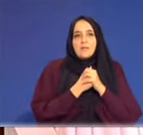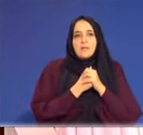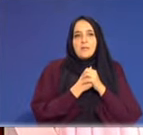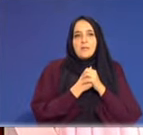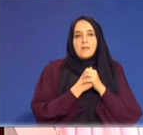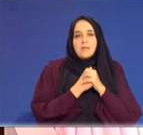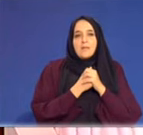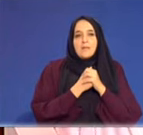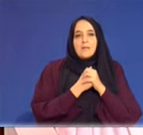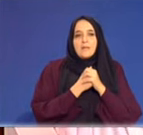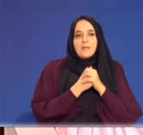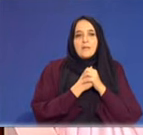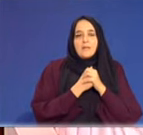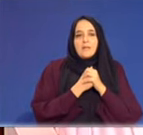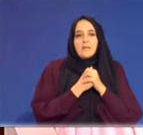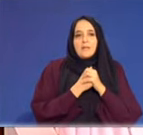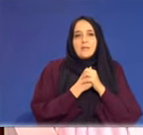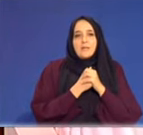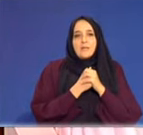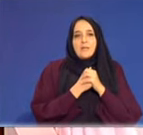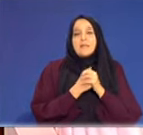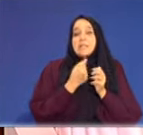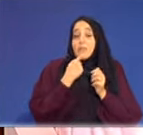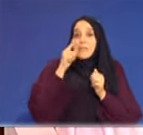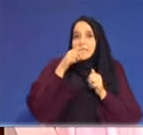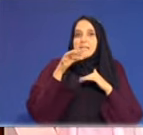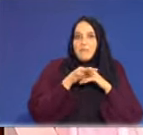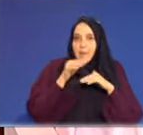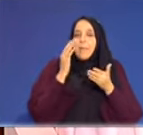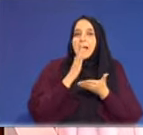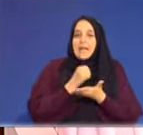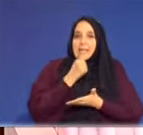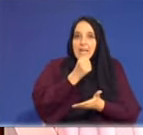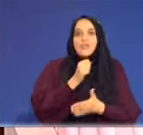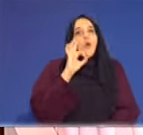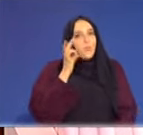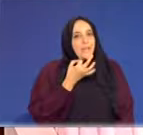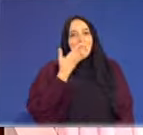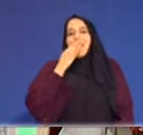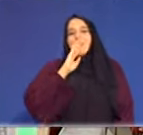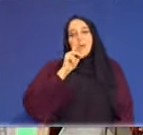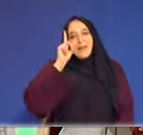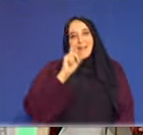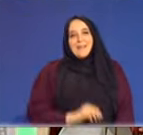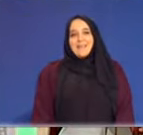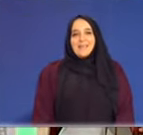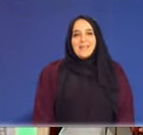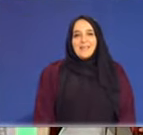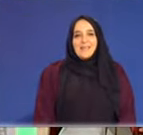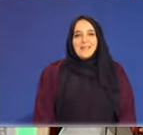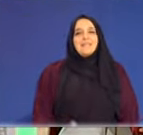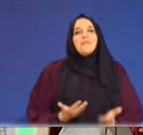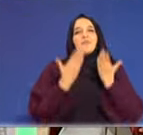البنت اذا هذه الزوجه تورث تارثه بنتي تارث. نعم الحمد لله